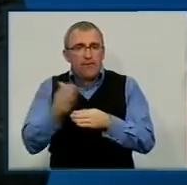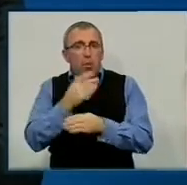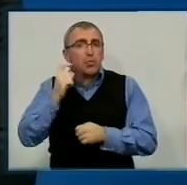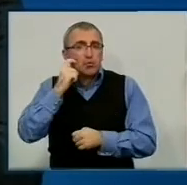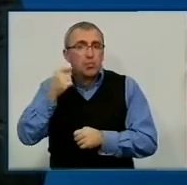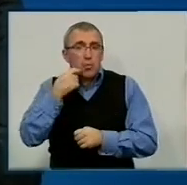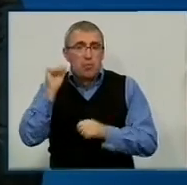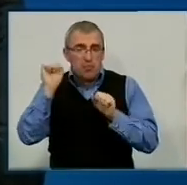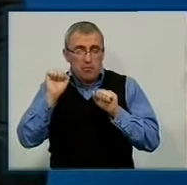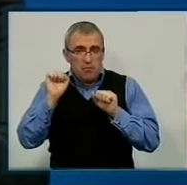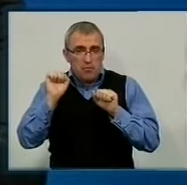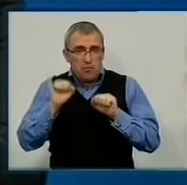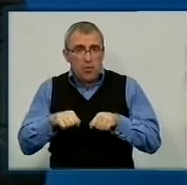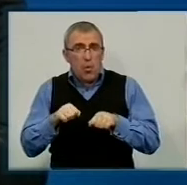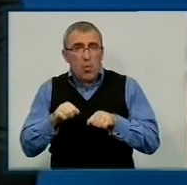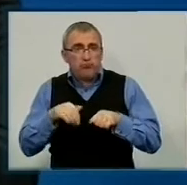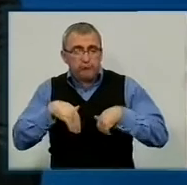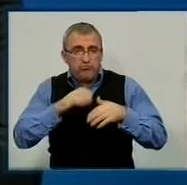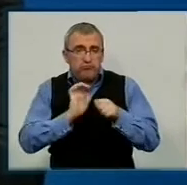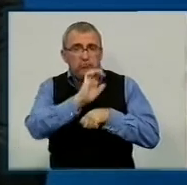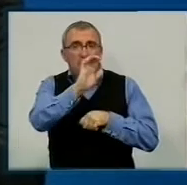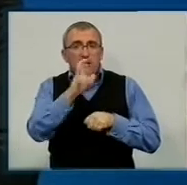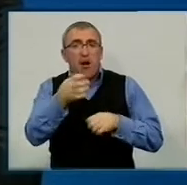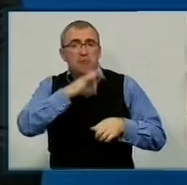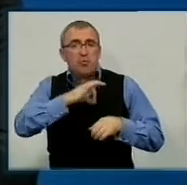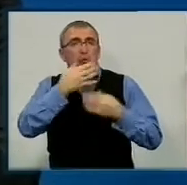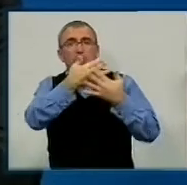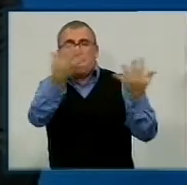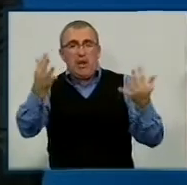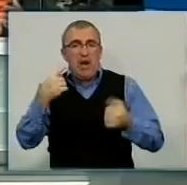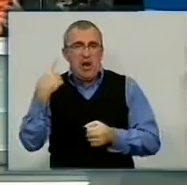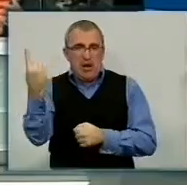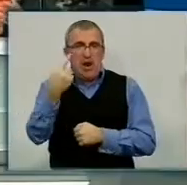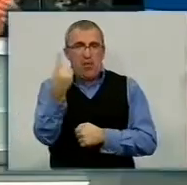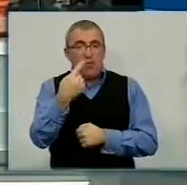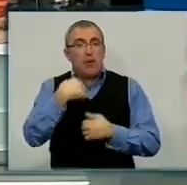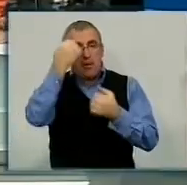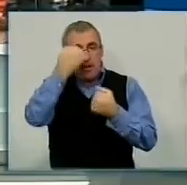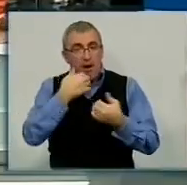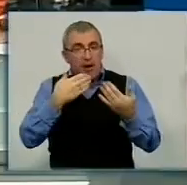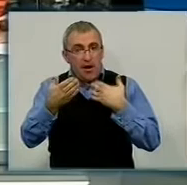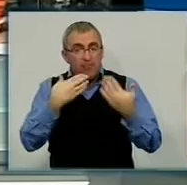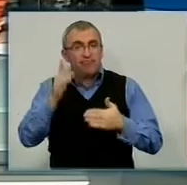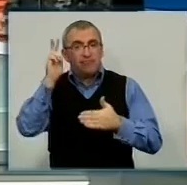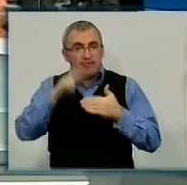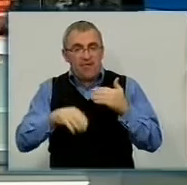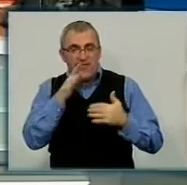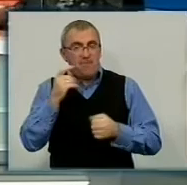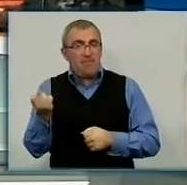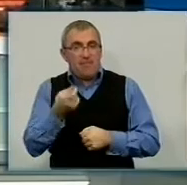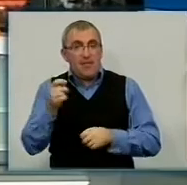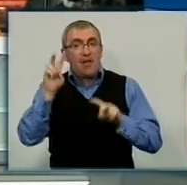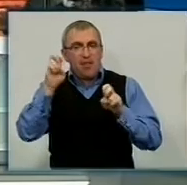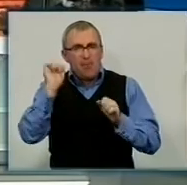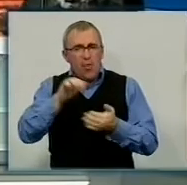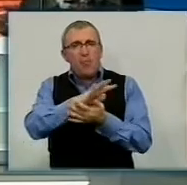який практично весь йде на споживання в інші регіони я вам дякую за розмову сьогодні маємо завершувати за браком часу хоча тему